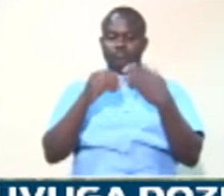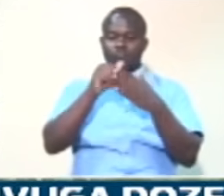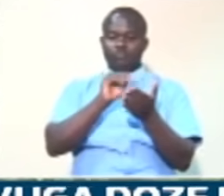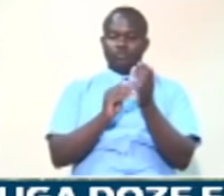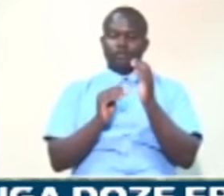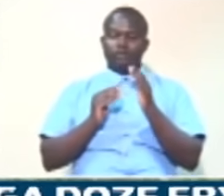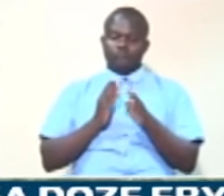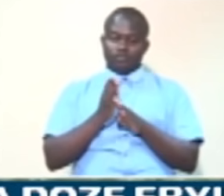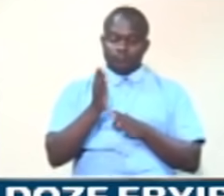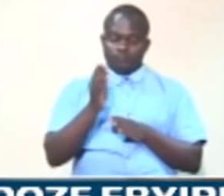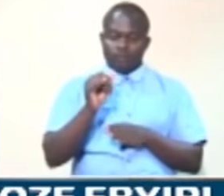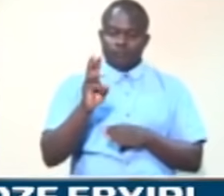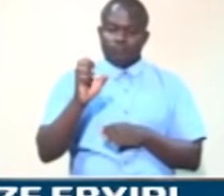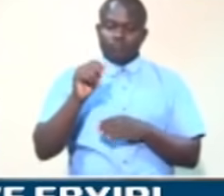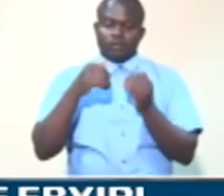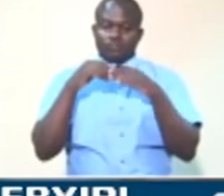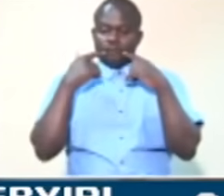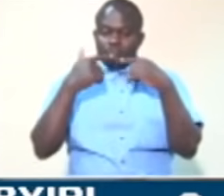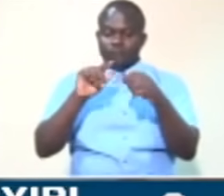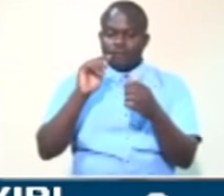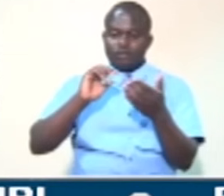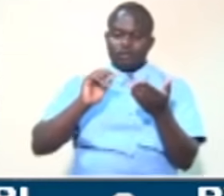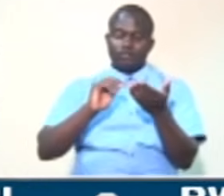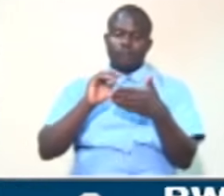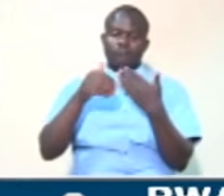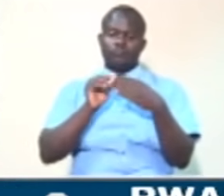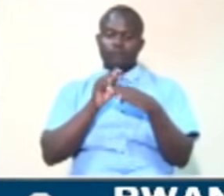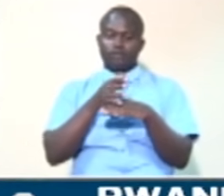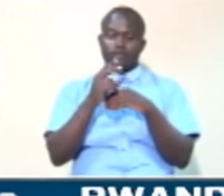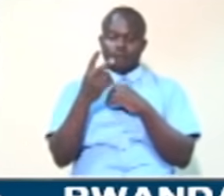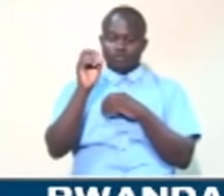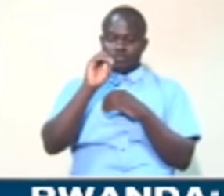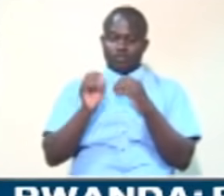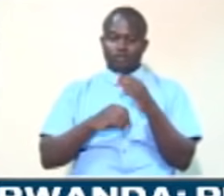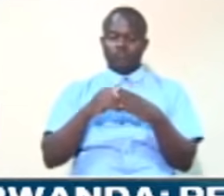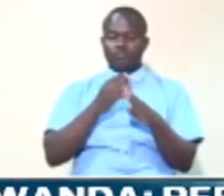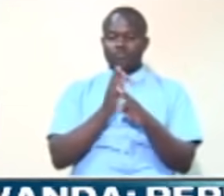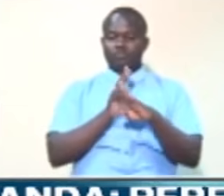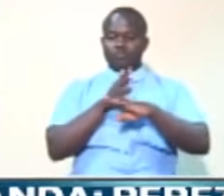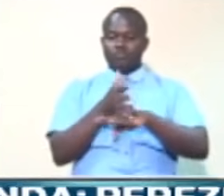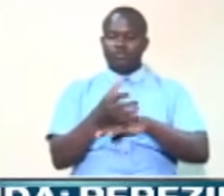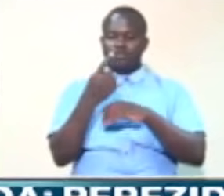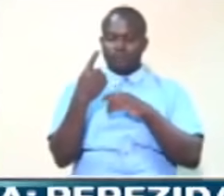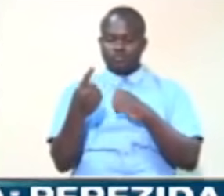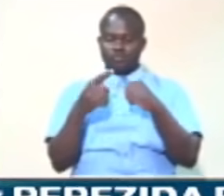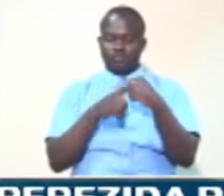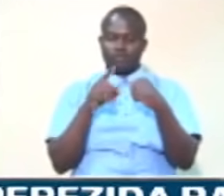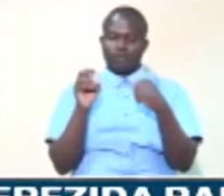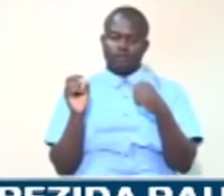bw'ikigo ngorora muco cya Iwawa bugaragaza ko abakingiwe COVID-19 ari 20% y'abahagororerwa barenga